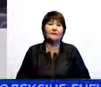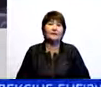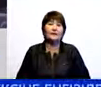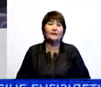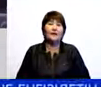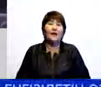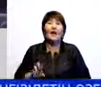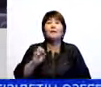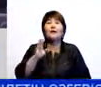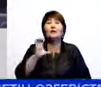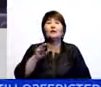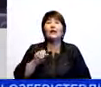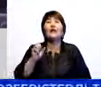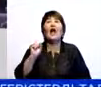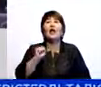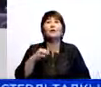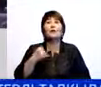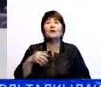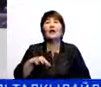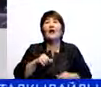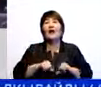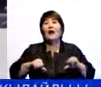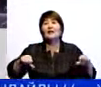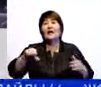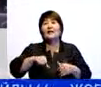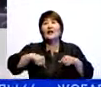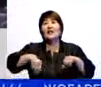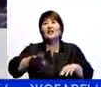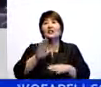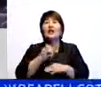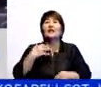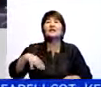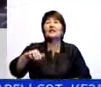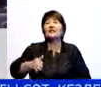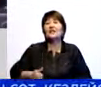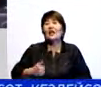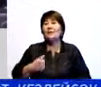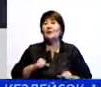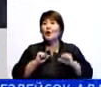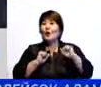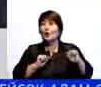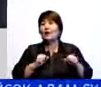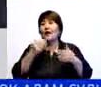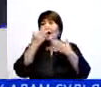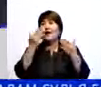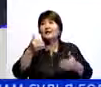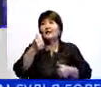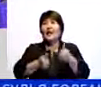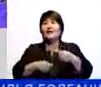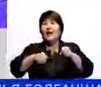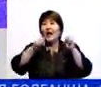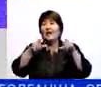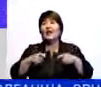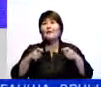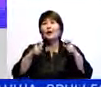Бексұлтан Ақылбекұлына сонымен қатар Әділқазылар алқасының шешімімен сыр елінің намысын қорғау үшін халықаралық айтысқа арнайы